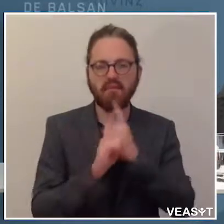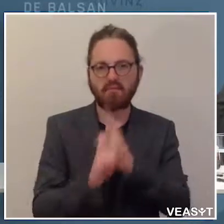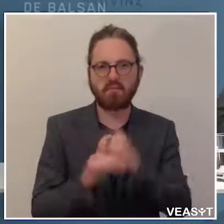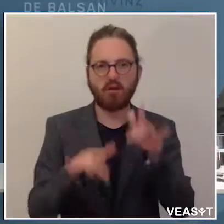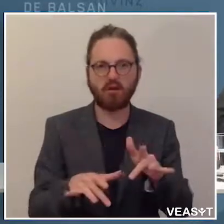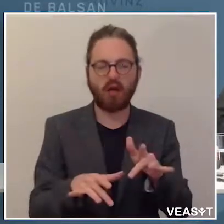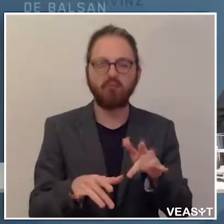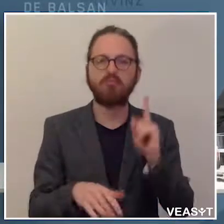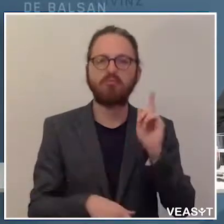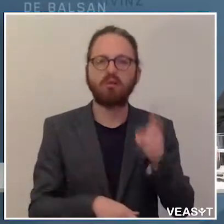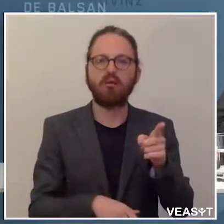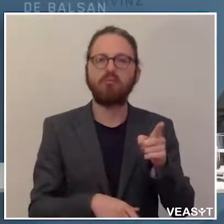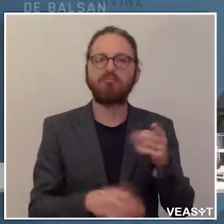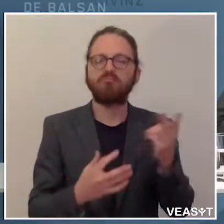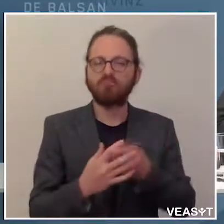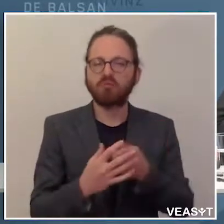in